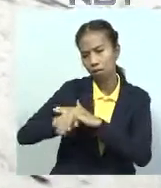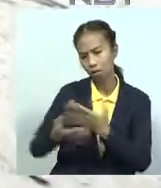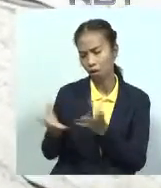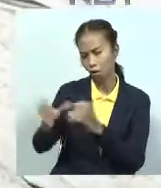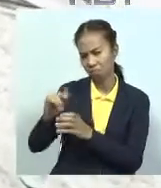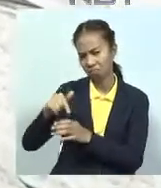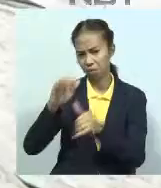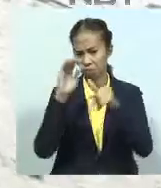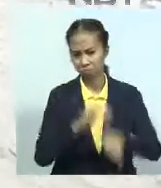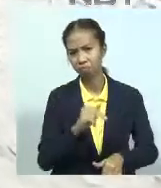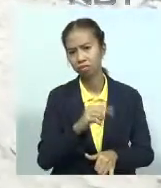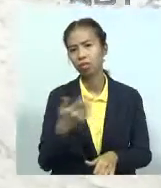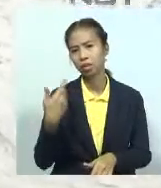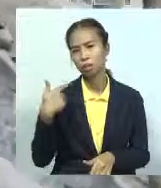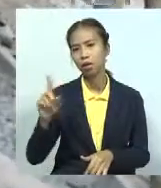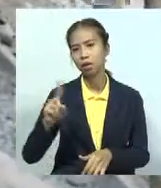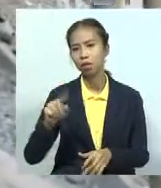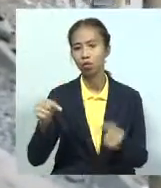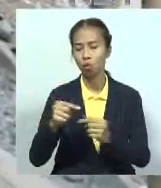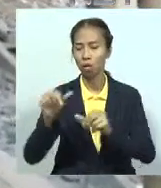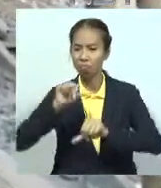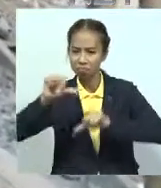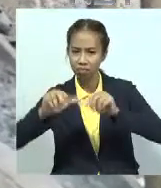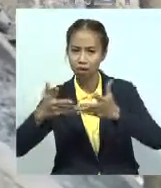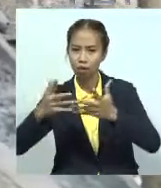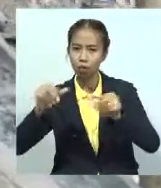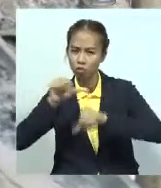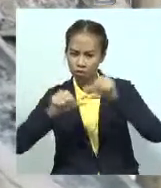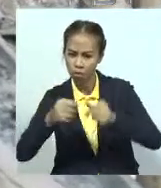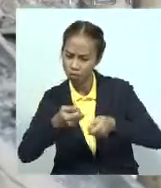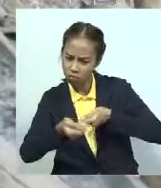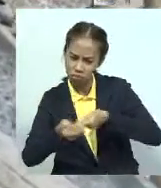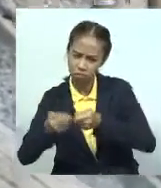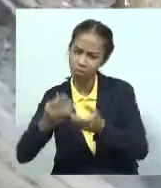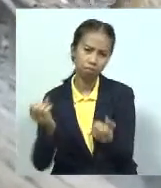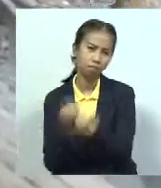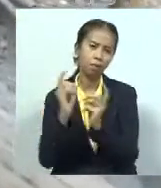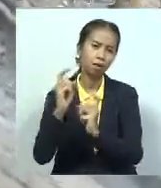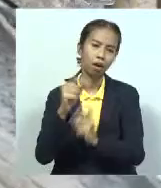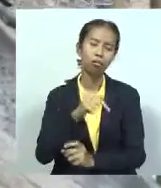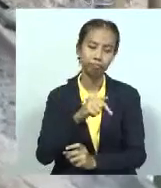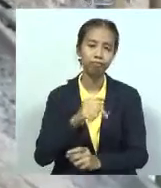นยังมีการใช้สารเคมีในการกำจัดวัชพืชซึ่งสร้างผลกระทบในพื้นที่ด้วยค่ะ